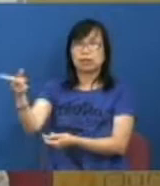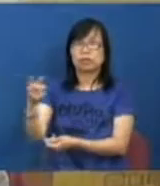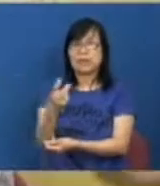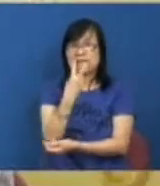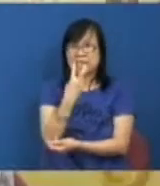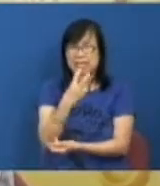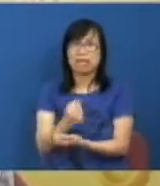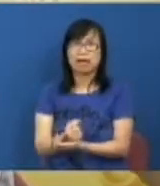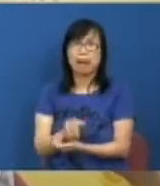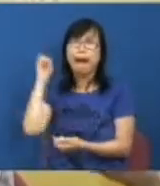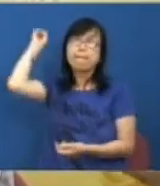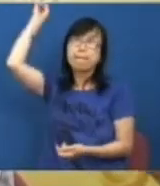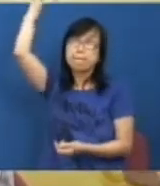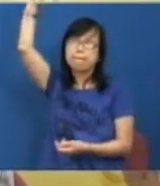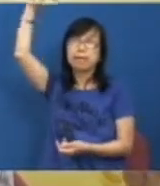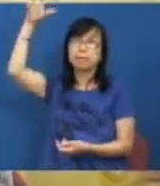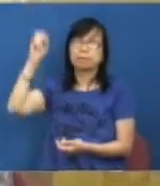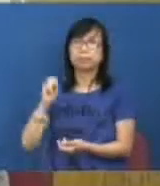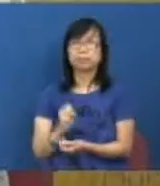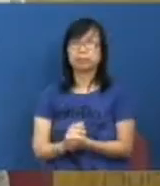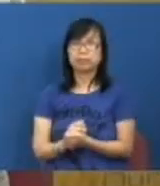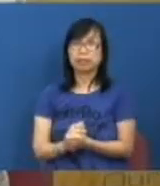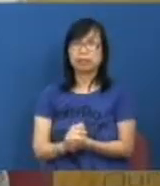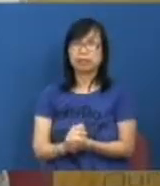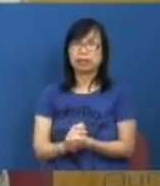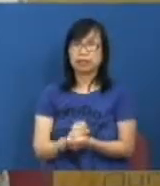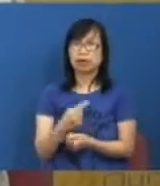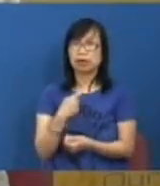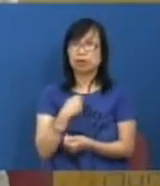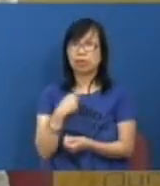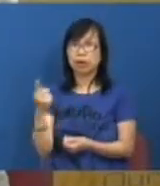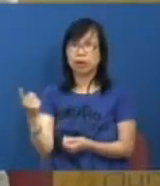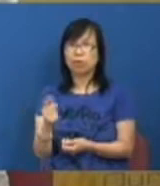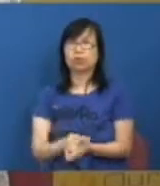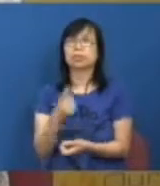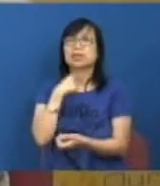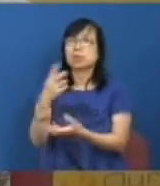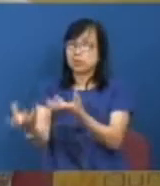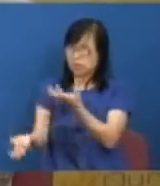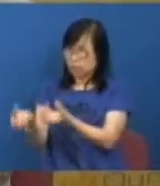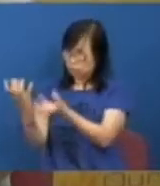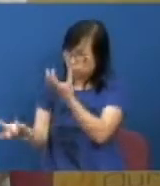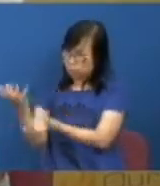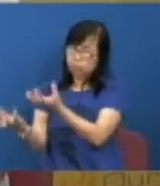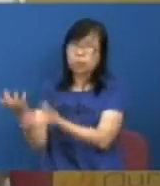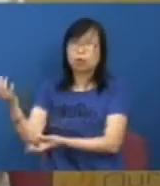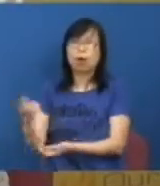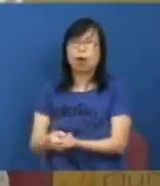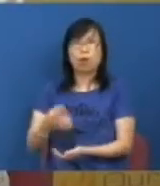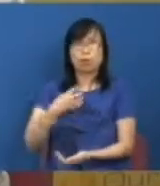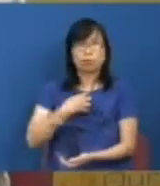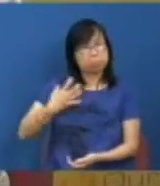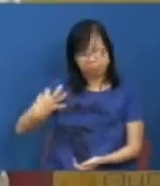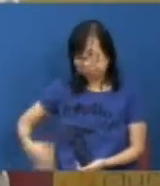啊嘛，即係啲沼氣噴出嚟之後咧 ，at the end 咧，你就我哋要好似要奔身 burner 咁燒 咗佢，係啊。其實真係好浪